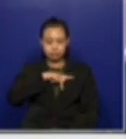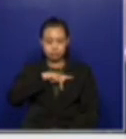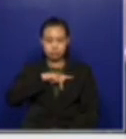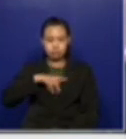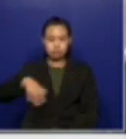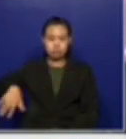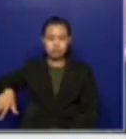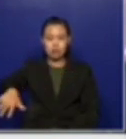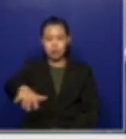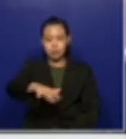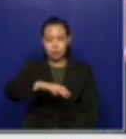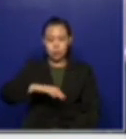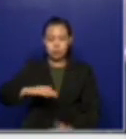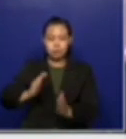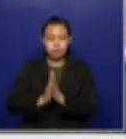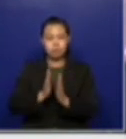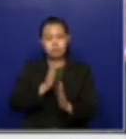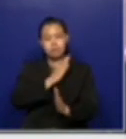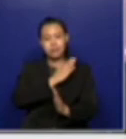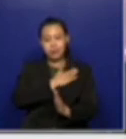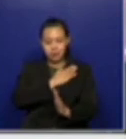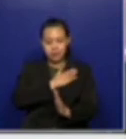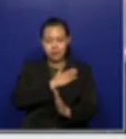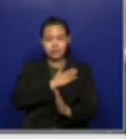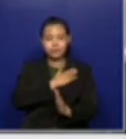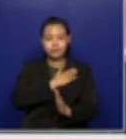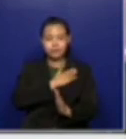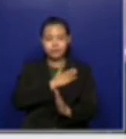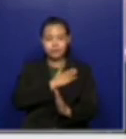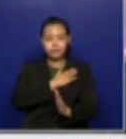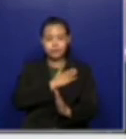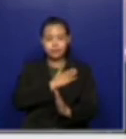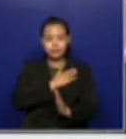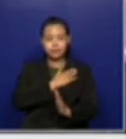พระสงฆ์องค์พระสามเณร